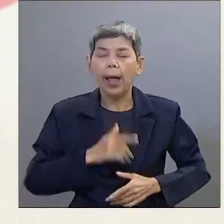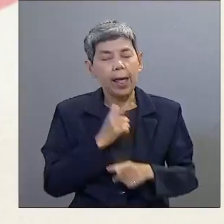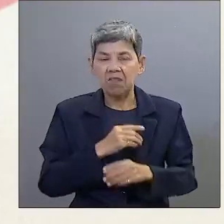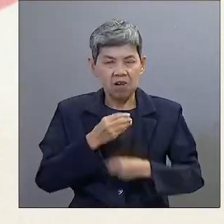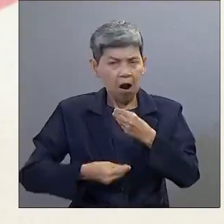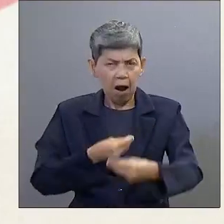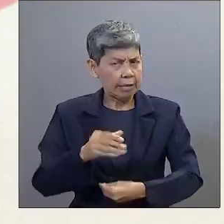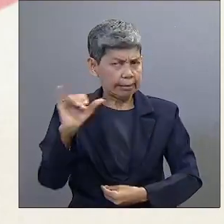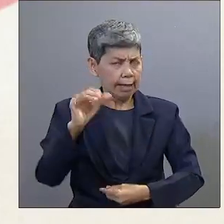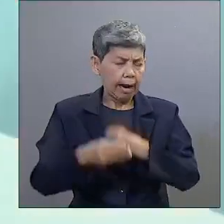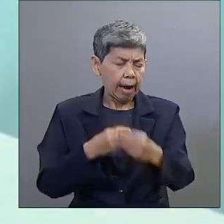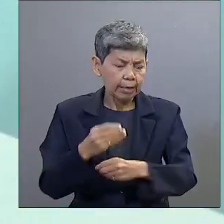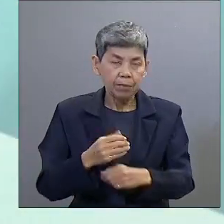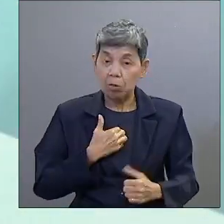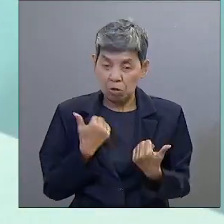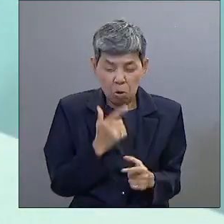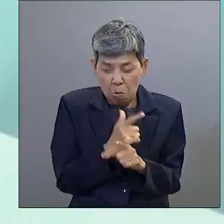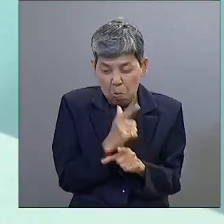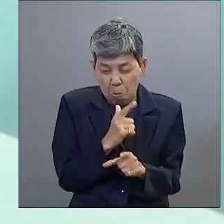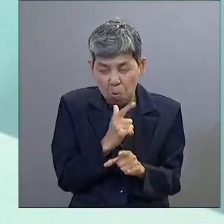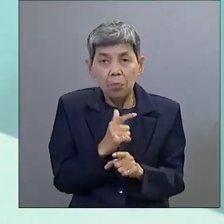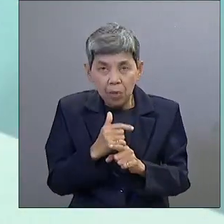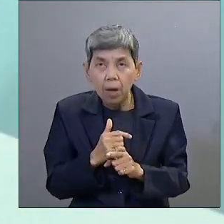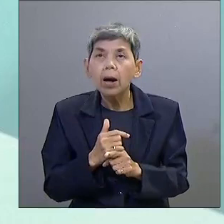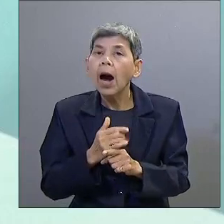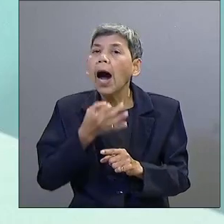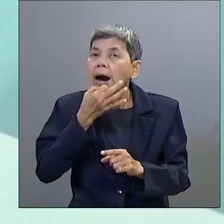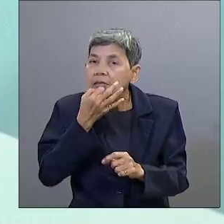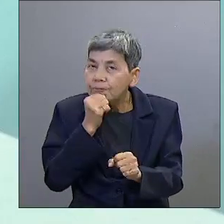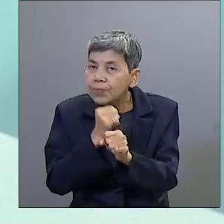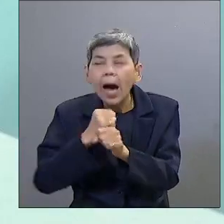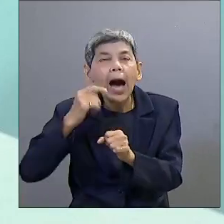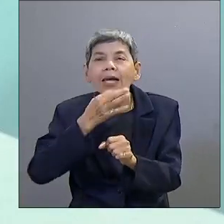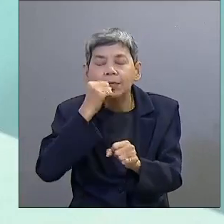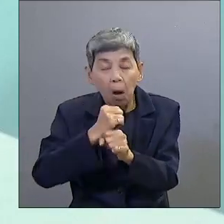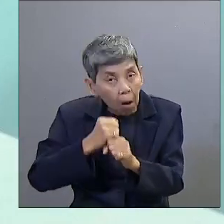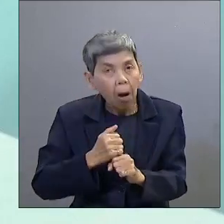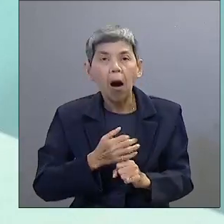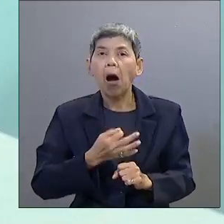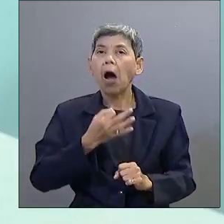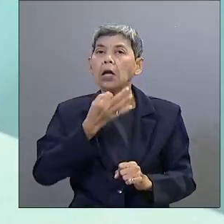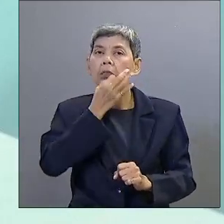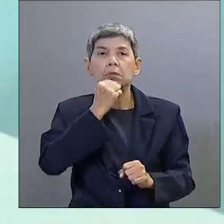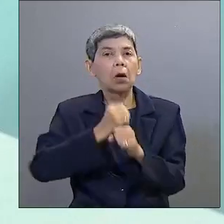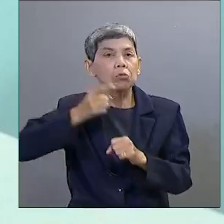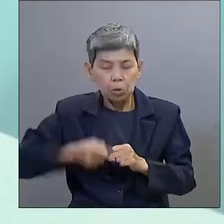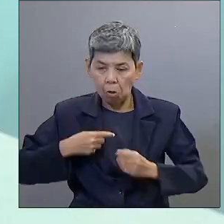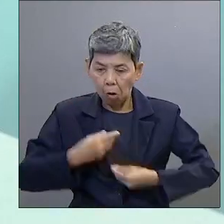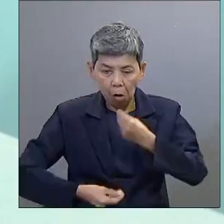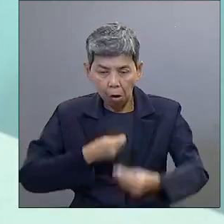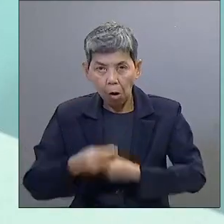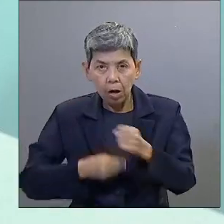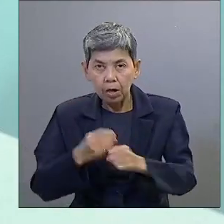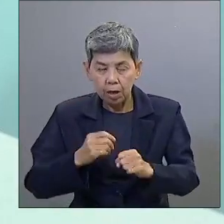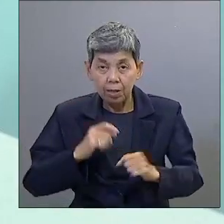รษฐกิจทำรายได้เลยใช่ไหม เลี้ยงกันเขาบอกว่าก็เป็นอาชีพเสริมตอนแรกกลายมาเป็นรายได้หลักนะคะเป็นช่างตัด